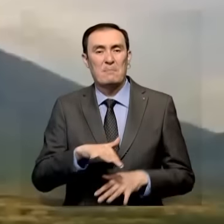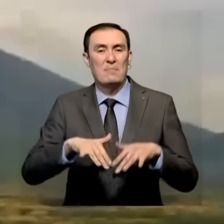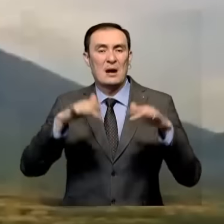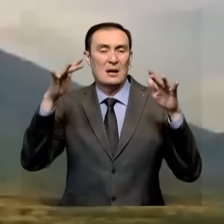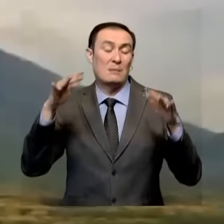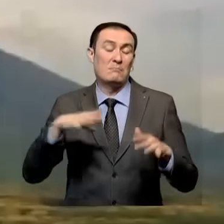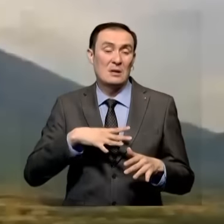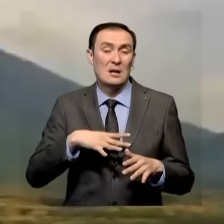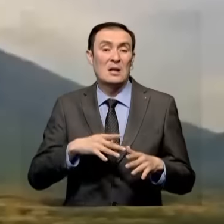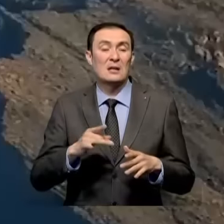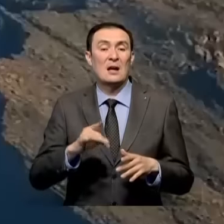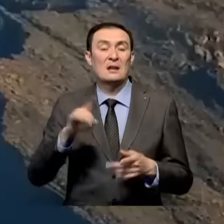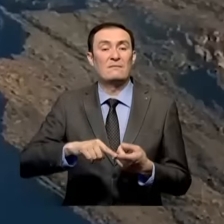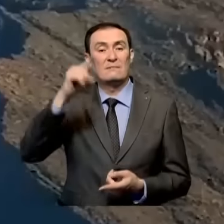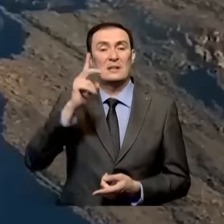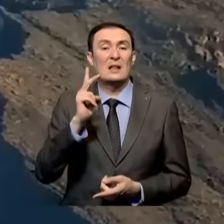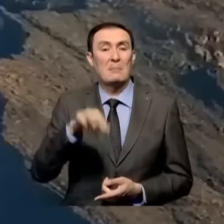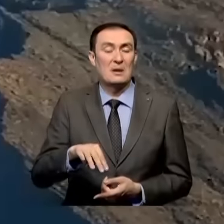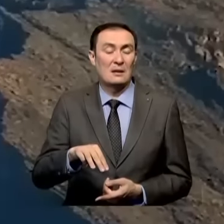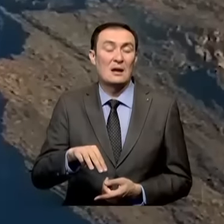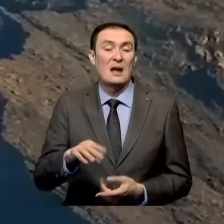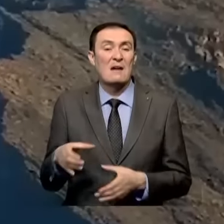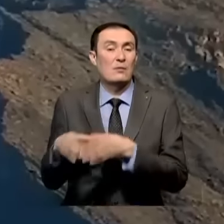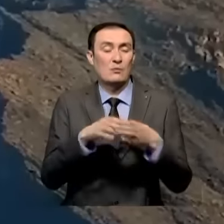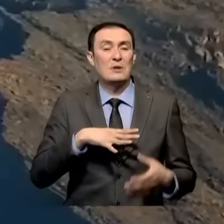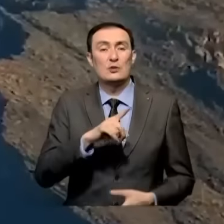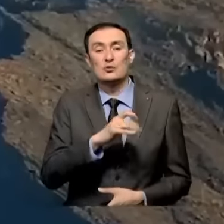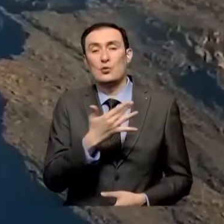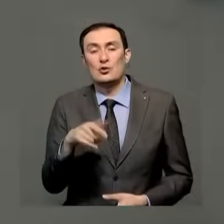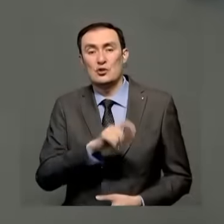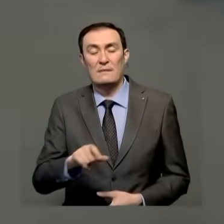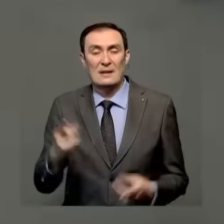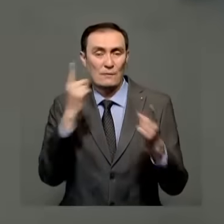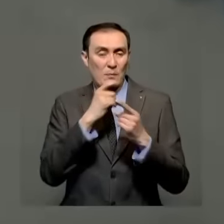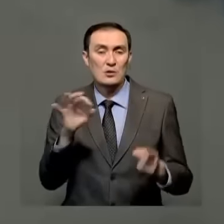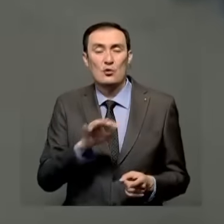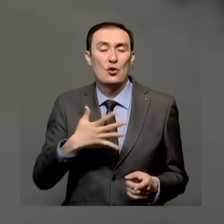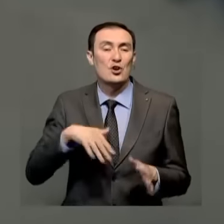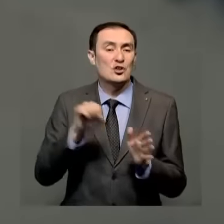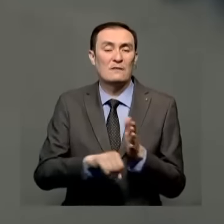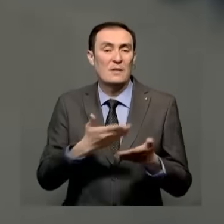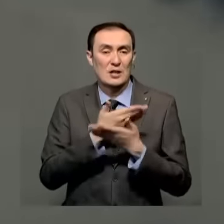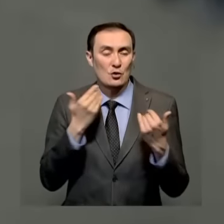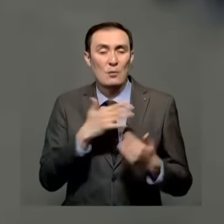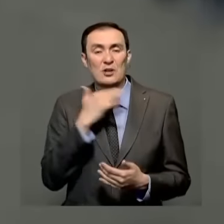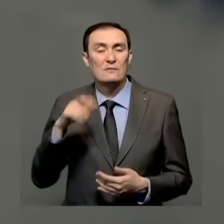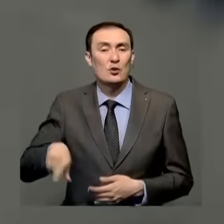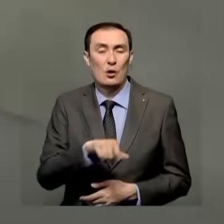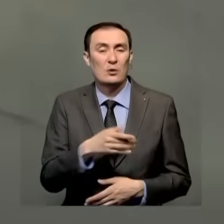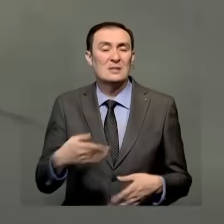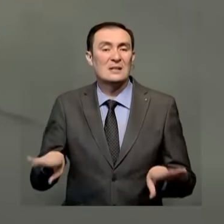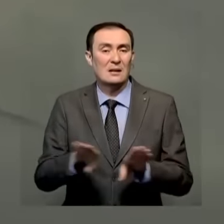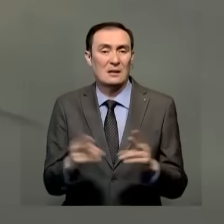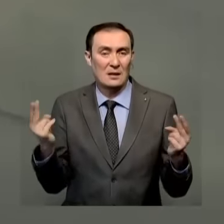и пепла поднялся на километровую высоту. Эвакуированы сотни человек. Информации о жертвах нет. Большинство дорог там сейчас